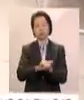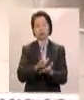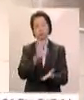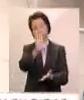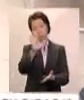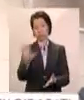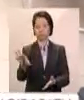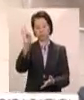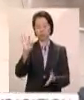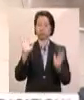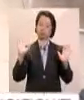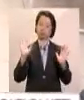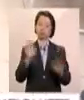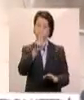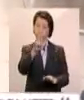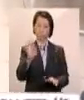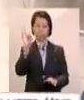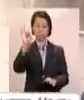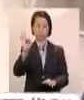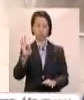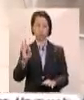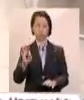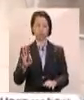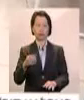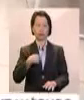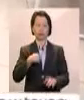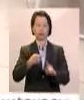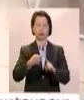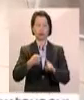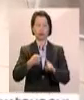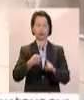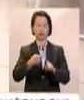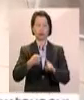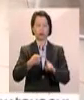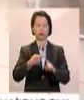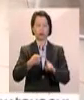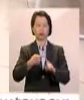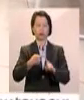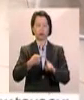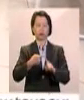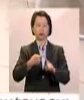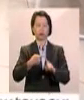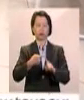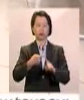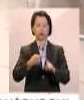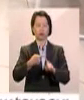anda. Nur Hidayah Anwar, Berita RTM.